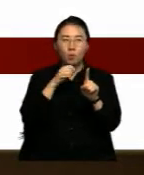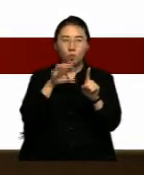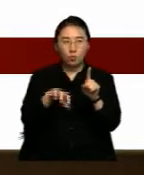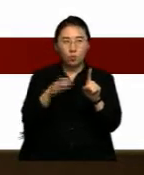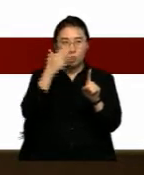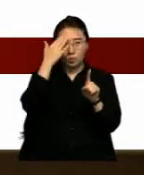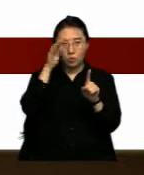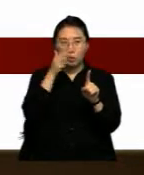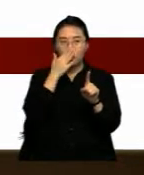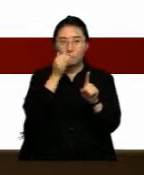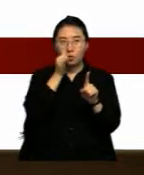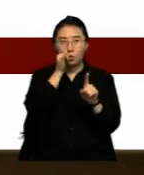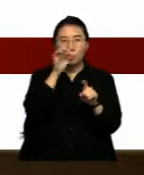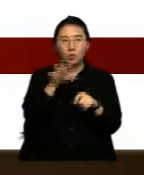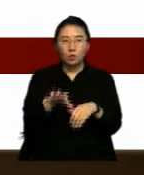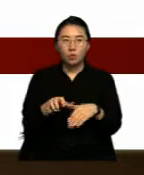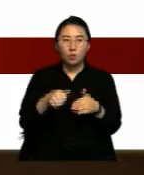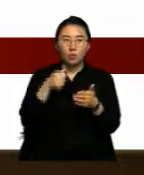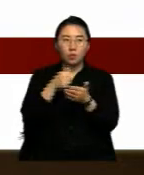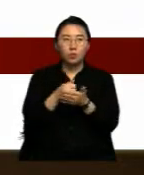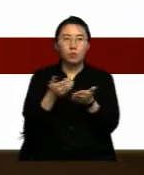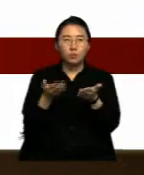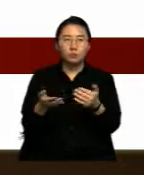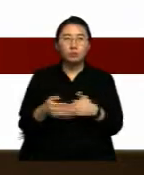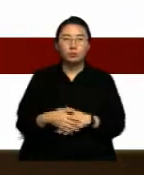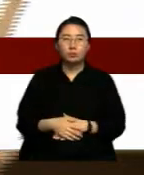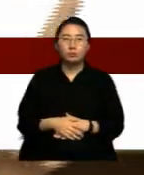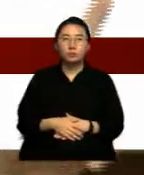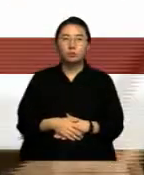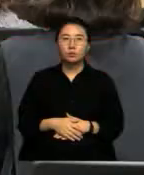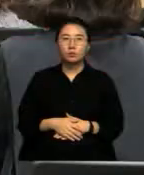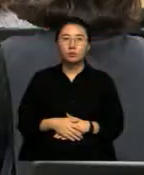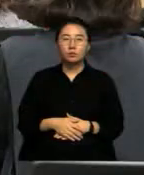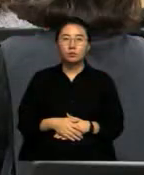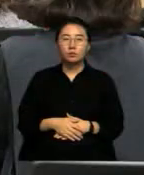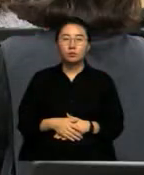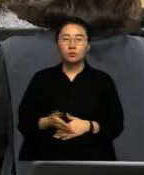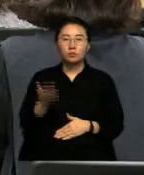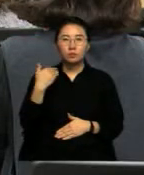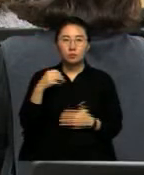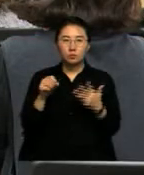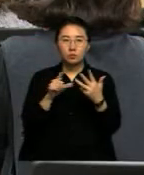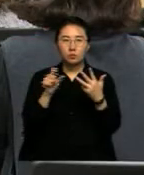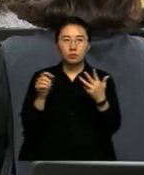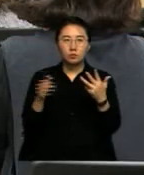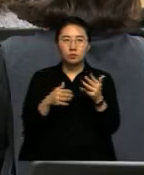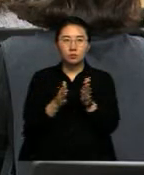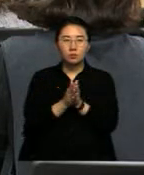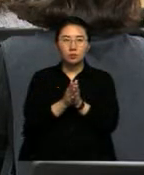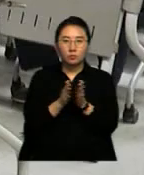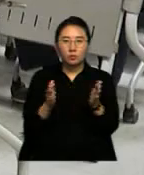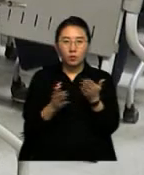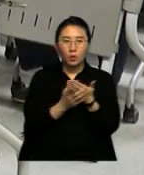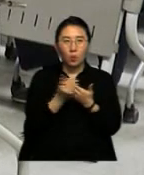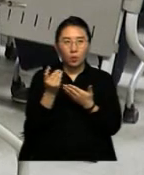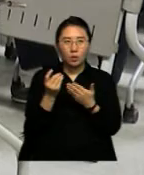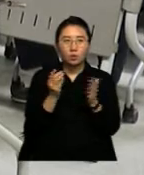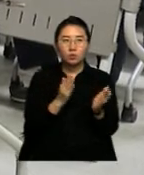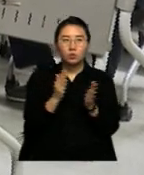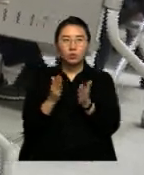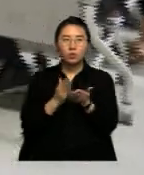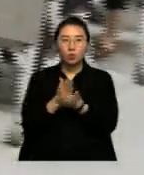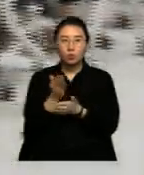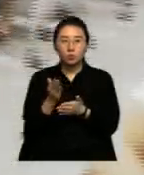본인이 원하는 곳에서 무료로 잘 수 있는 권한을 준다. 지난 8월부터 시작한 통일 대비